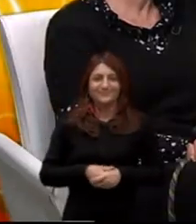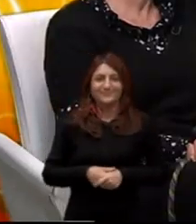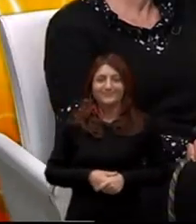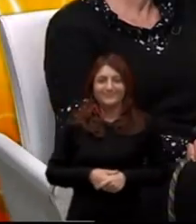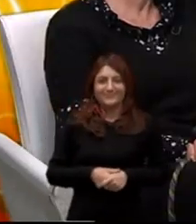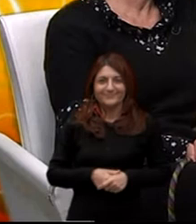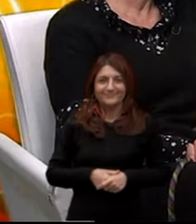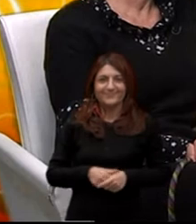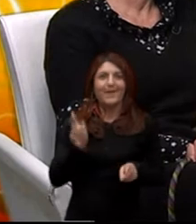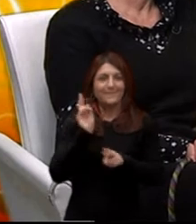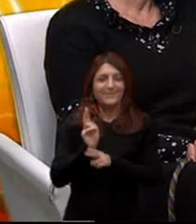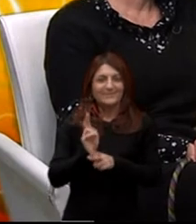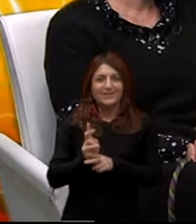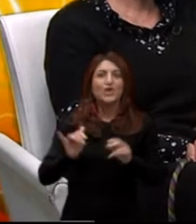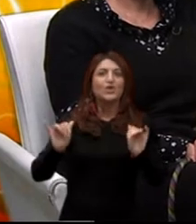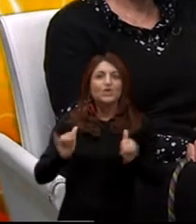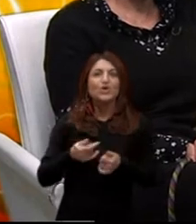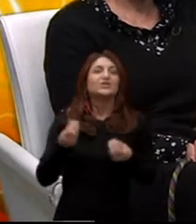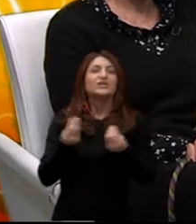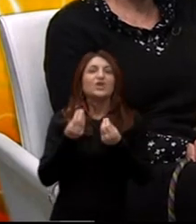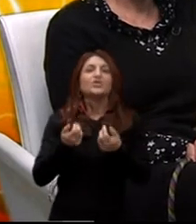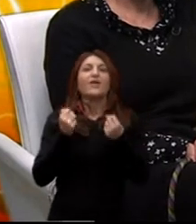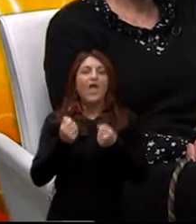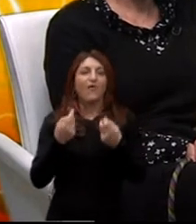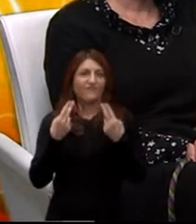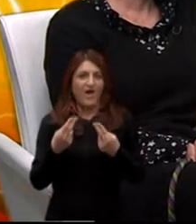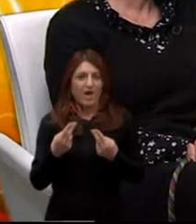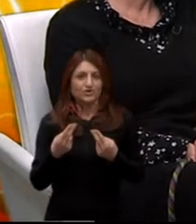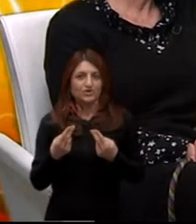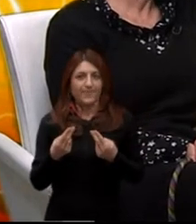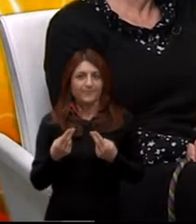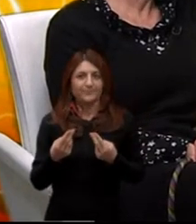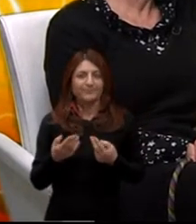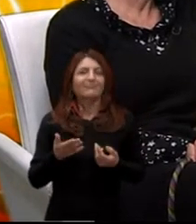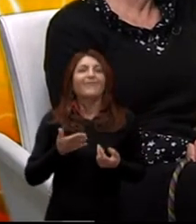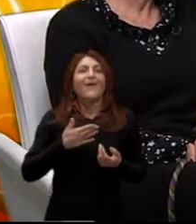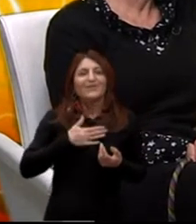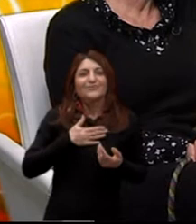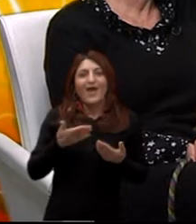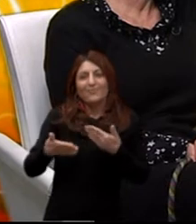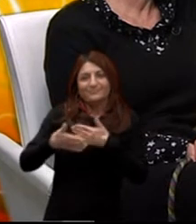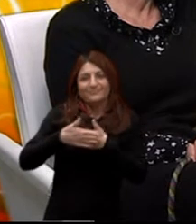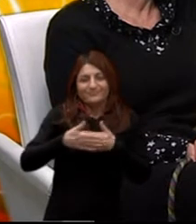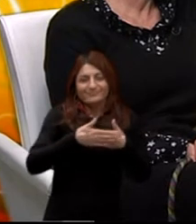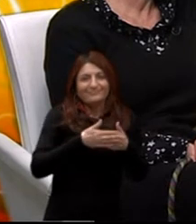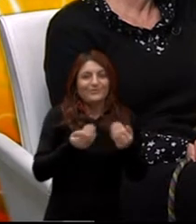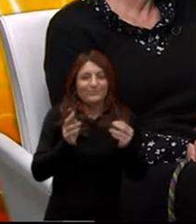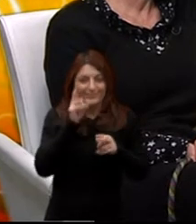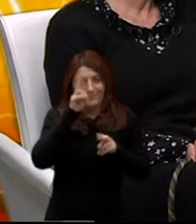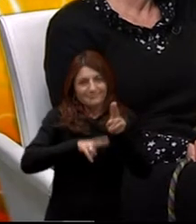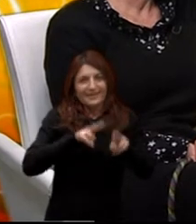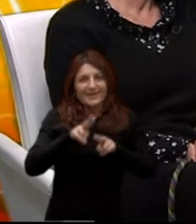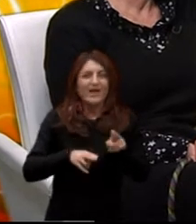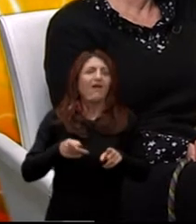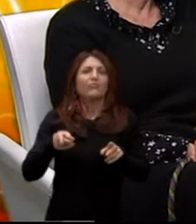tu je ono što moram reći što je jako važan, nažalost, element. Isto tako, naši socijalizatori su osobe raznih profila. Imamo